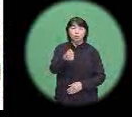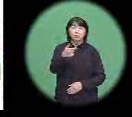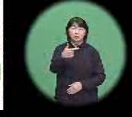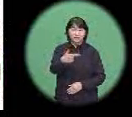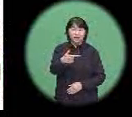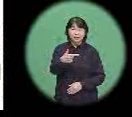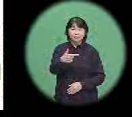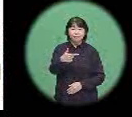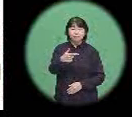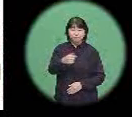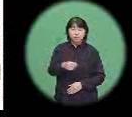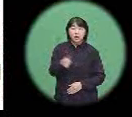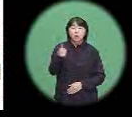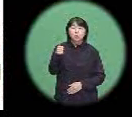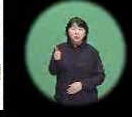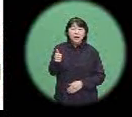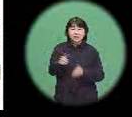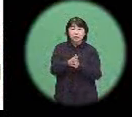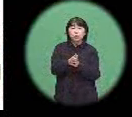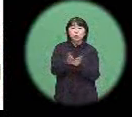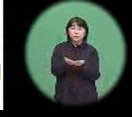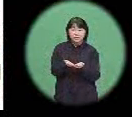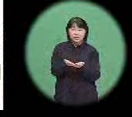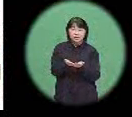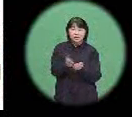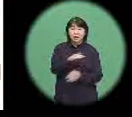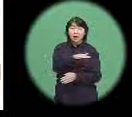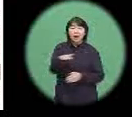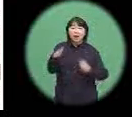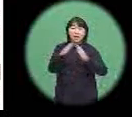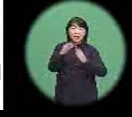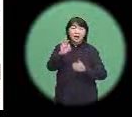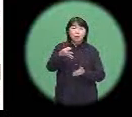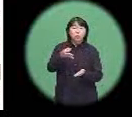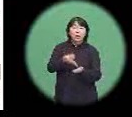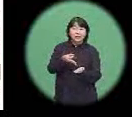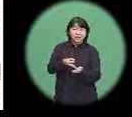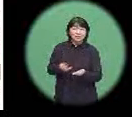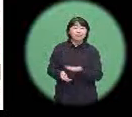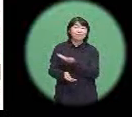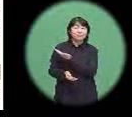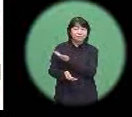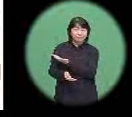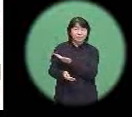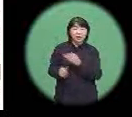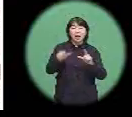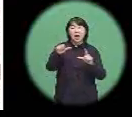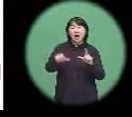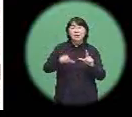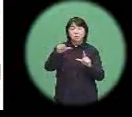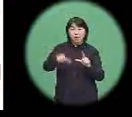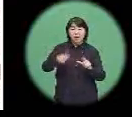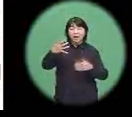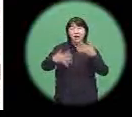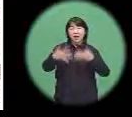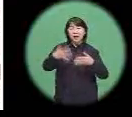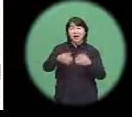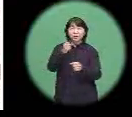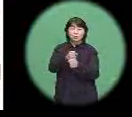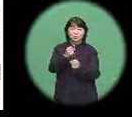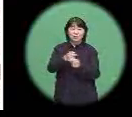最近では、古川さんの小説、平家物語、犬王の巻がアニメ映画化され、高評価を受け